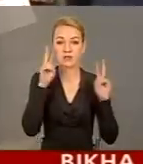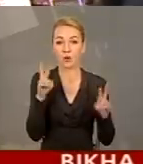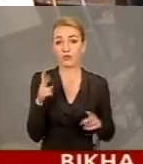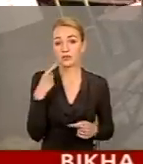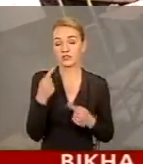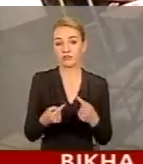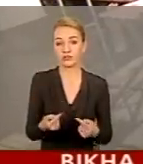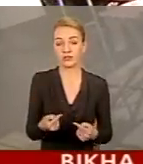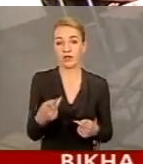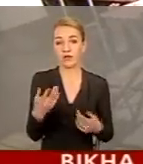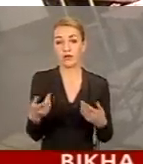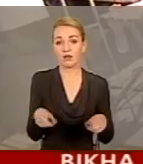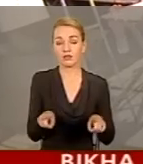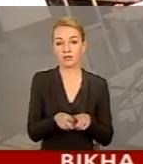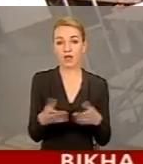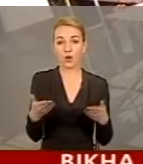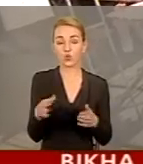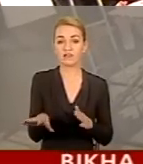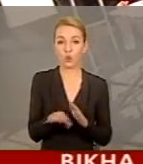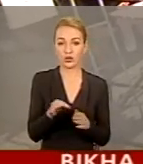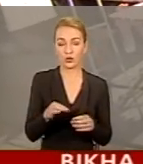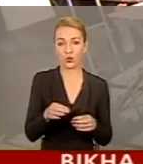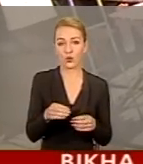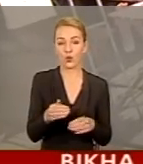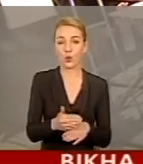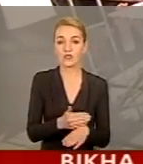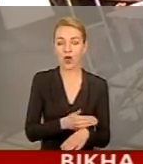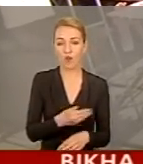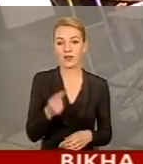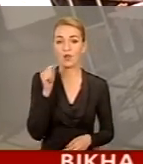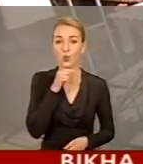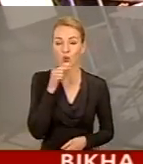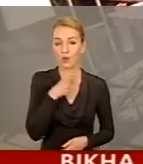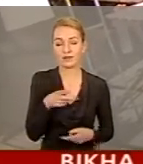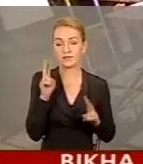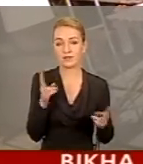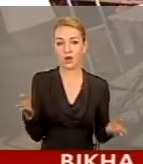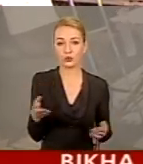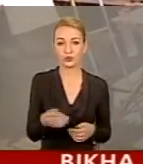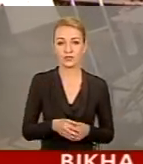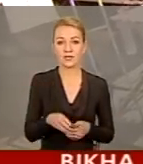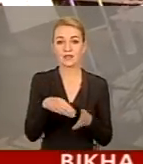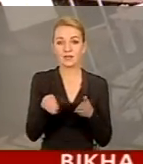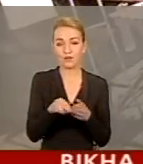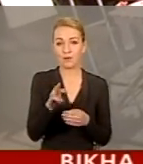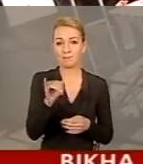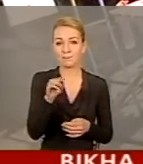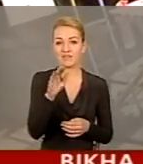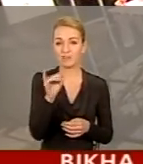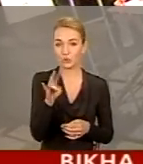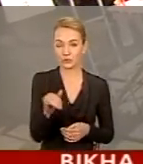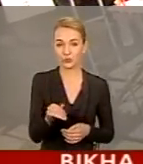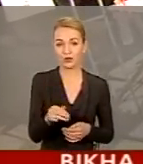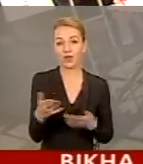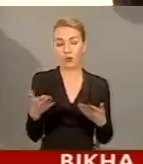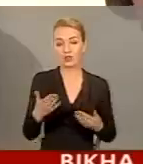завжди. Якось так воно виходило, розтягували, економили, не знаю, затарювались мівіною. От,